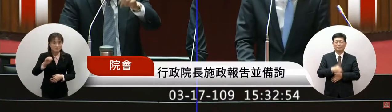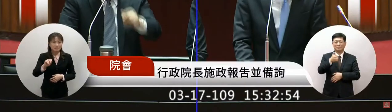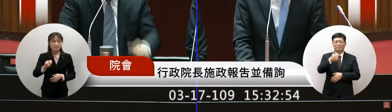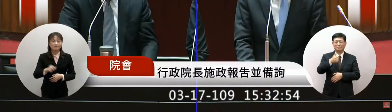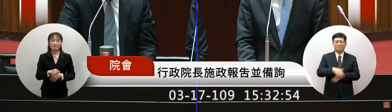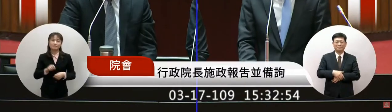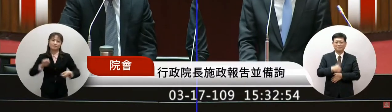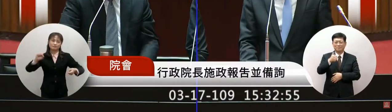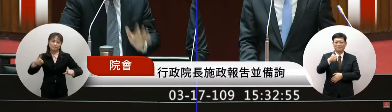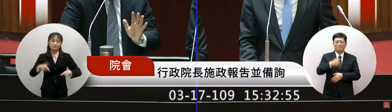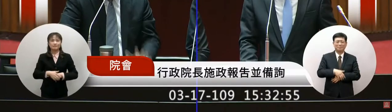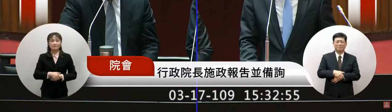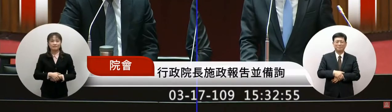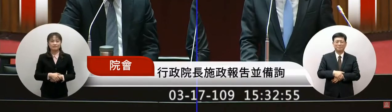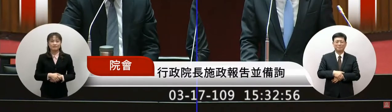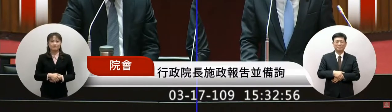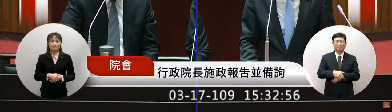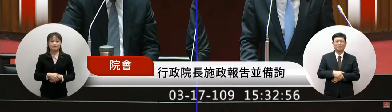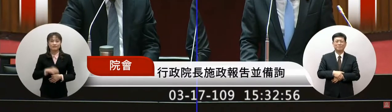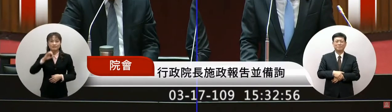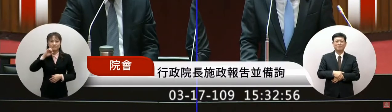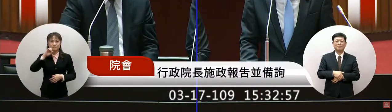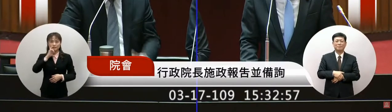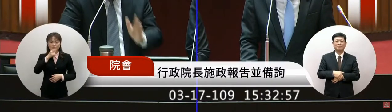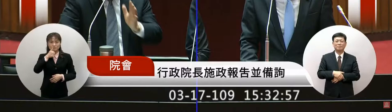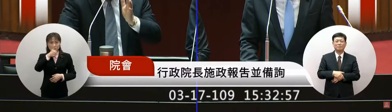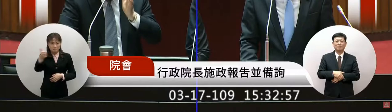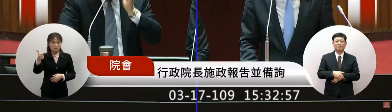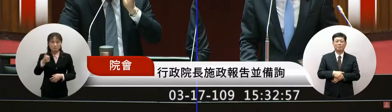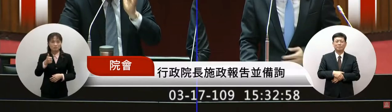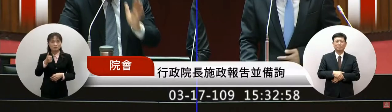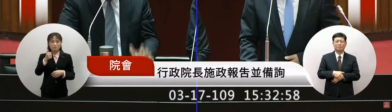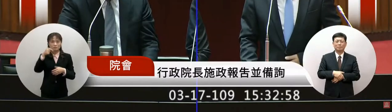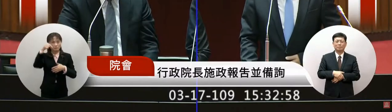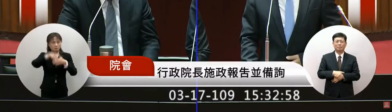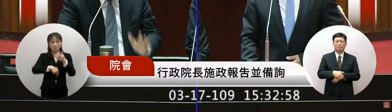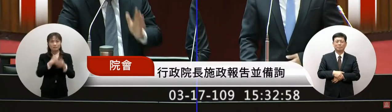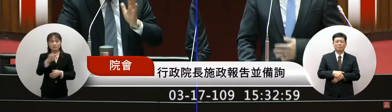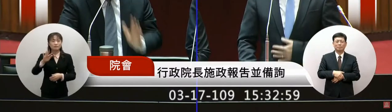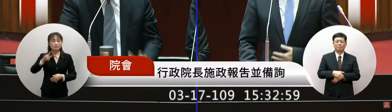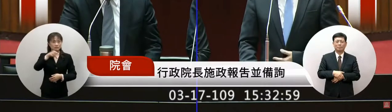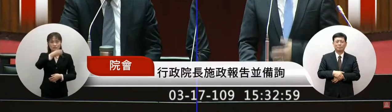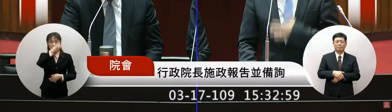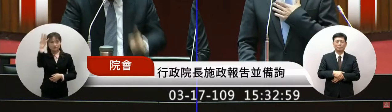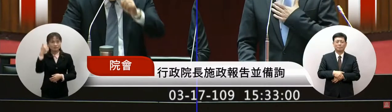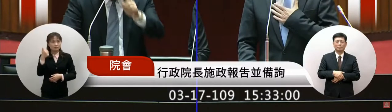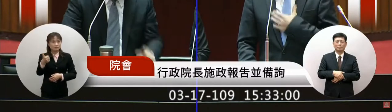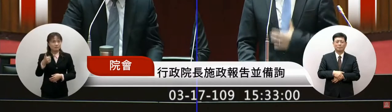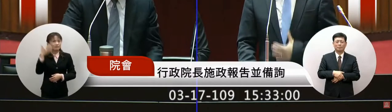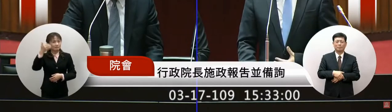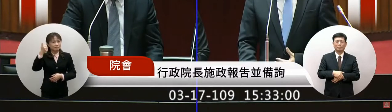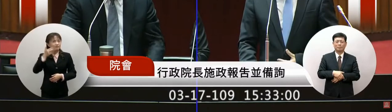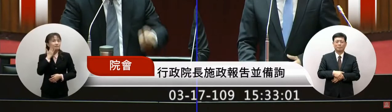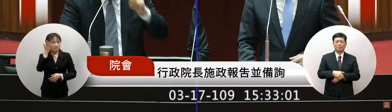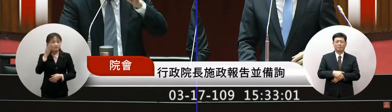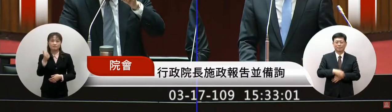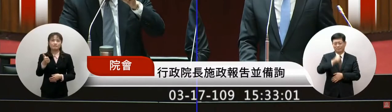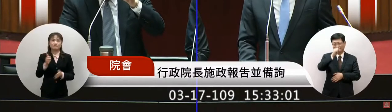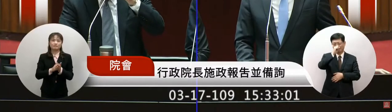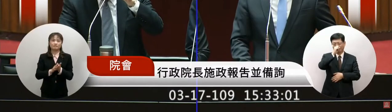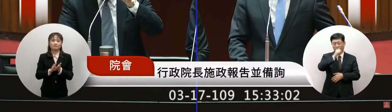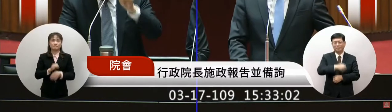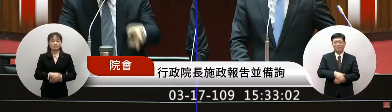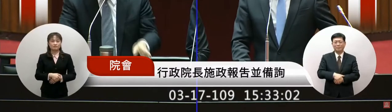记哩无？ 哈，谢谢。 所以语言是足深的，但是你伊遮少年讲会遮认真，真无简单啦。 好啦。